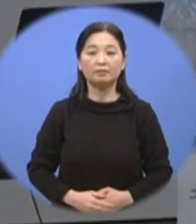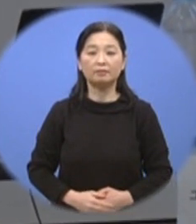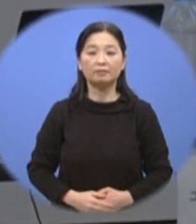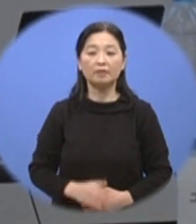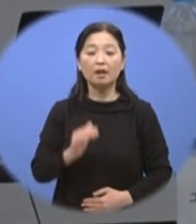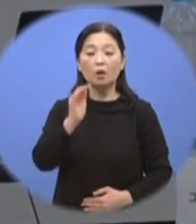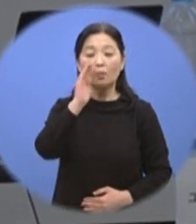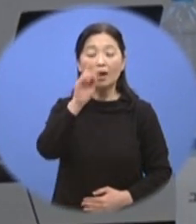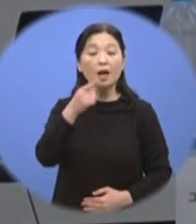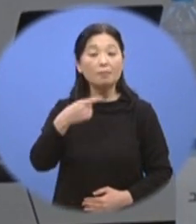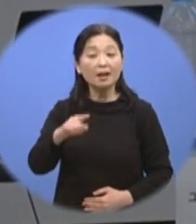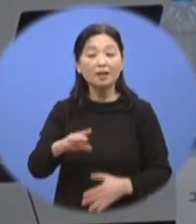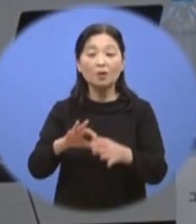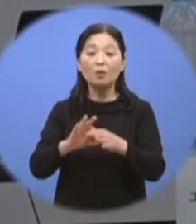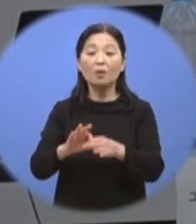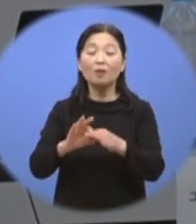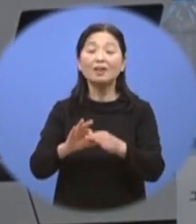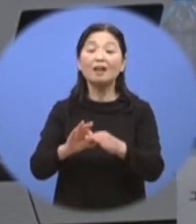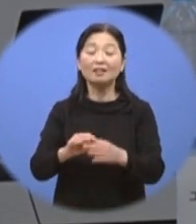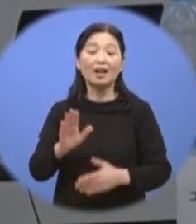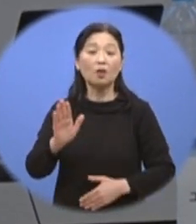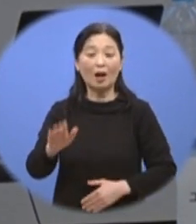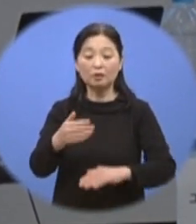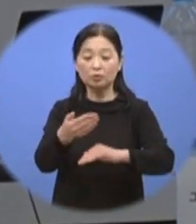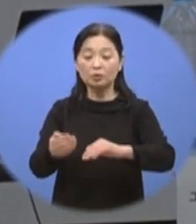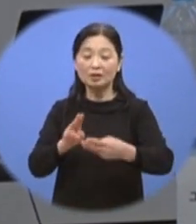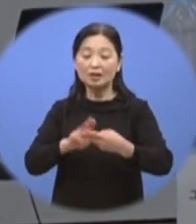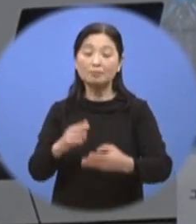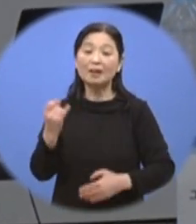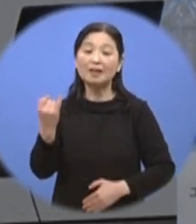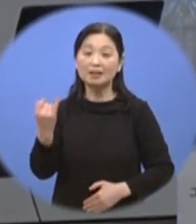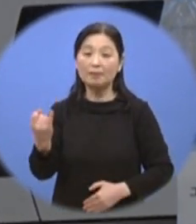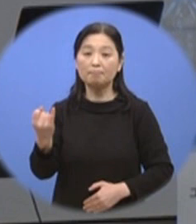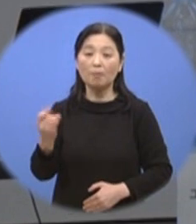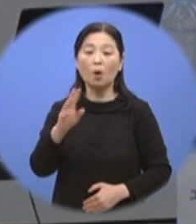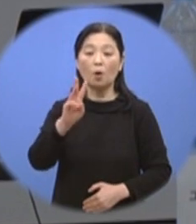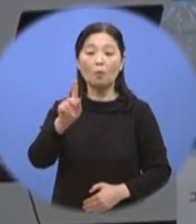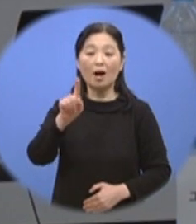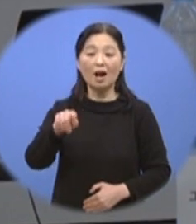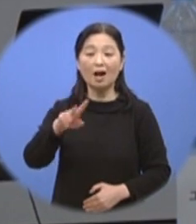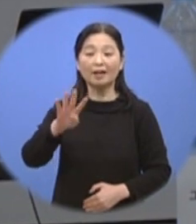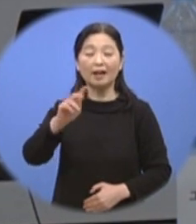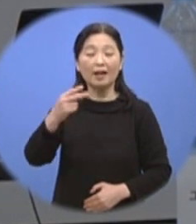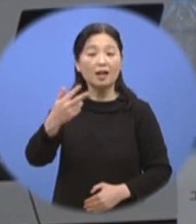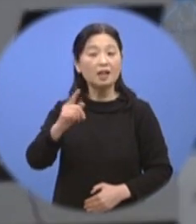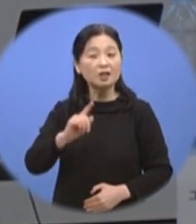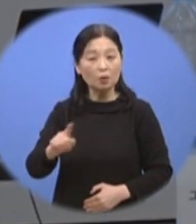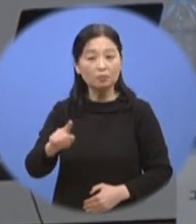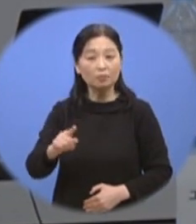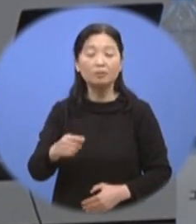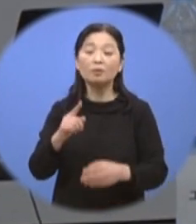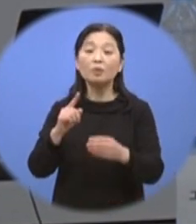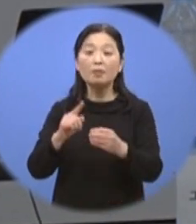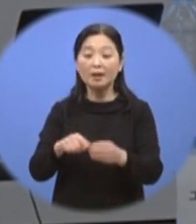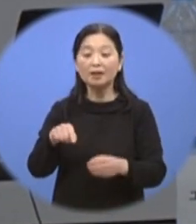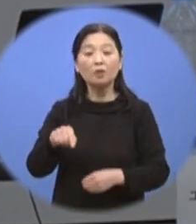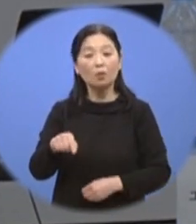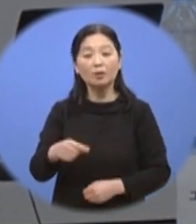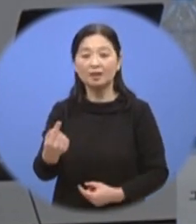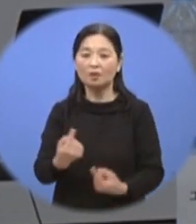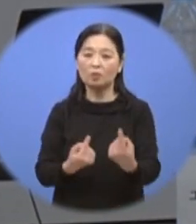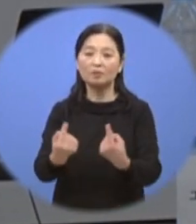和歌山県とゆかりがあるという島田さん自身もワーケーションで白浜をたびたび訪れているそうです。